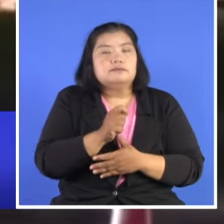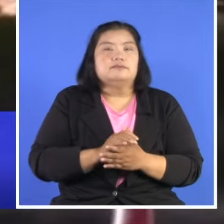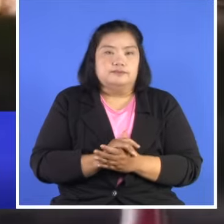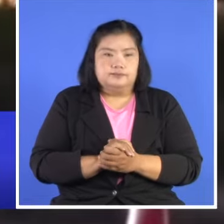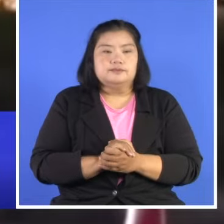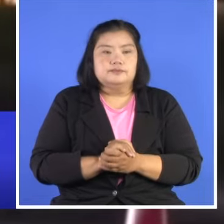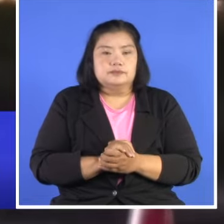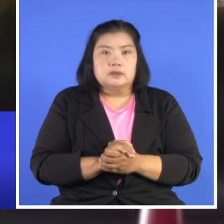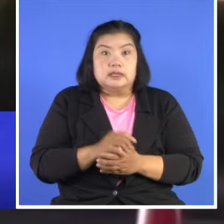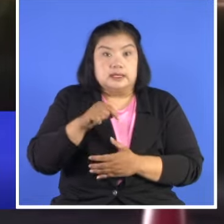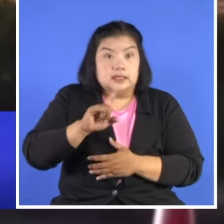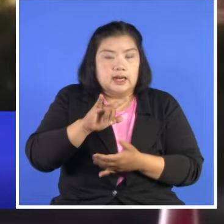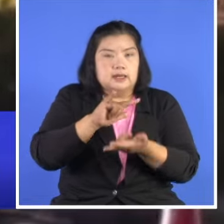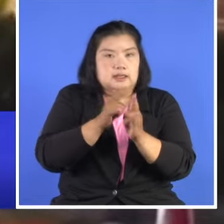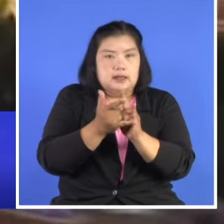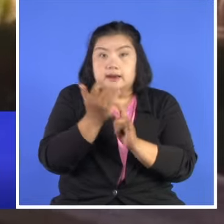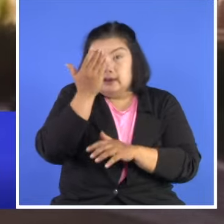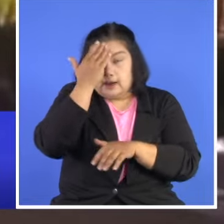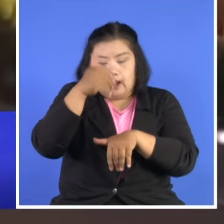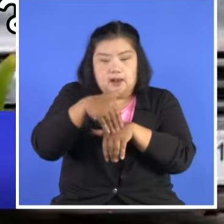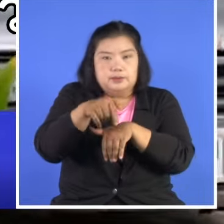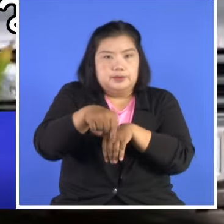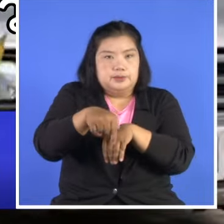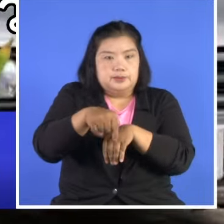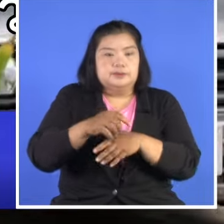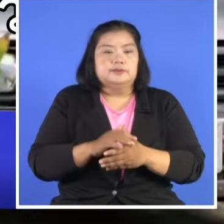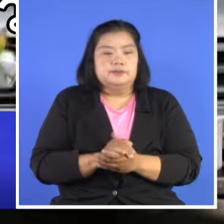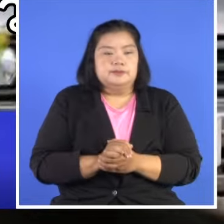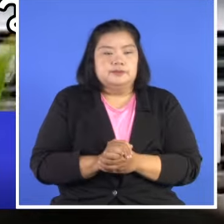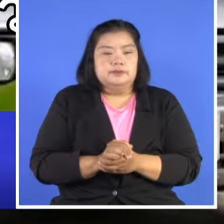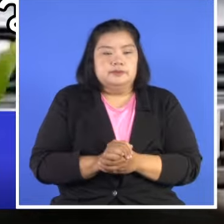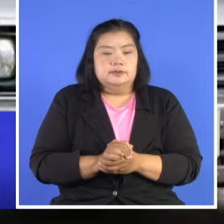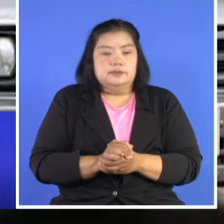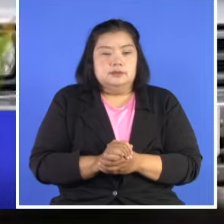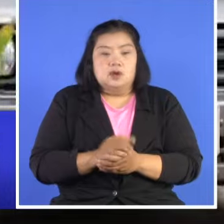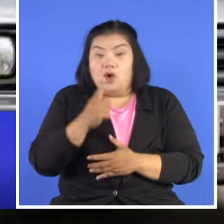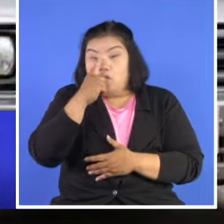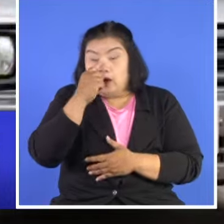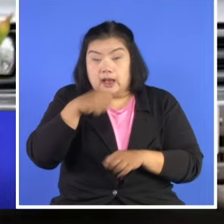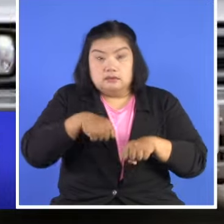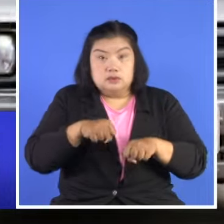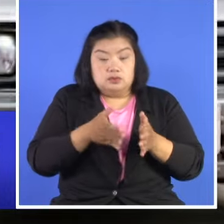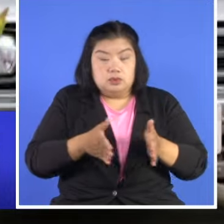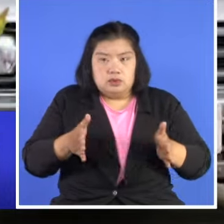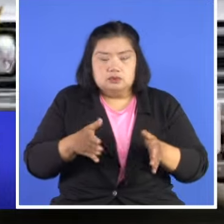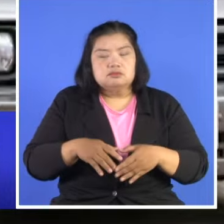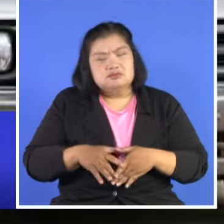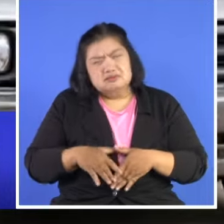Festivalพัทยาบีดเชิญครับคือฝรั่งยมาจอดแล้วเราเราก็แค่ว่าเติว่าไม่